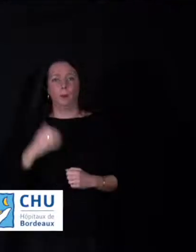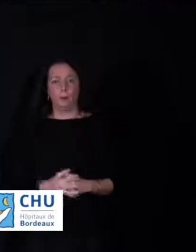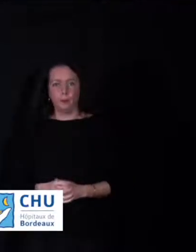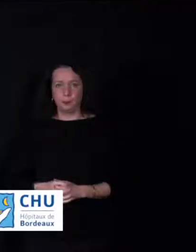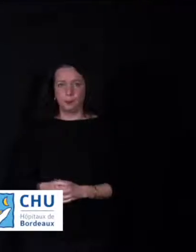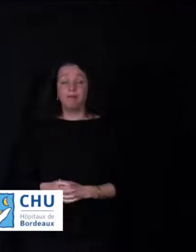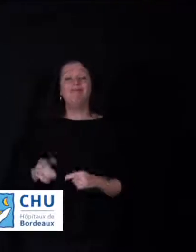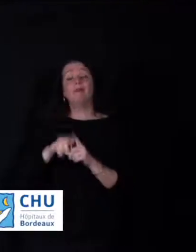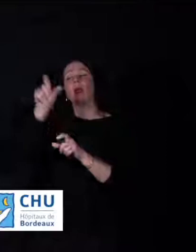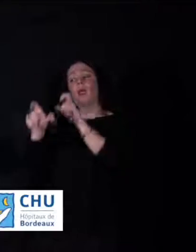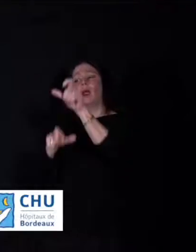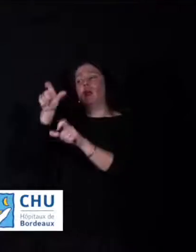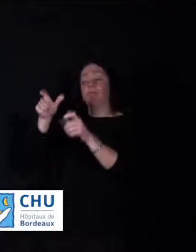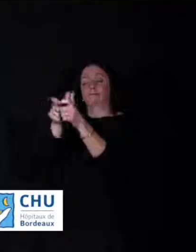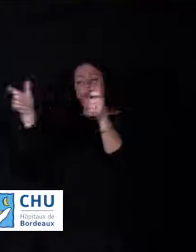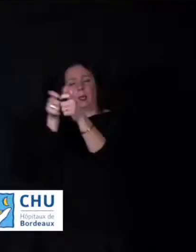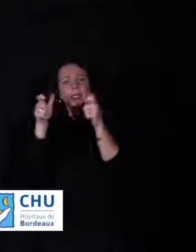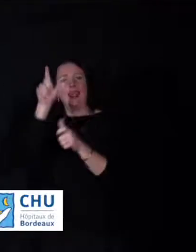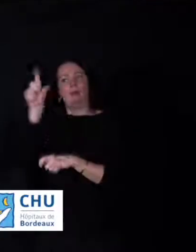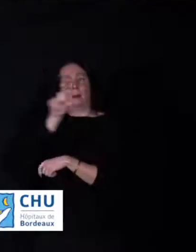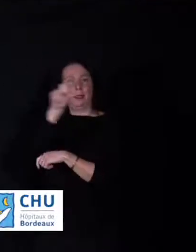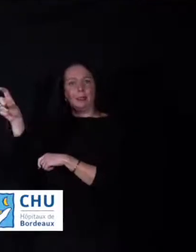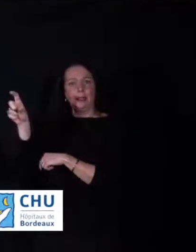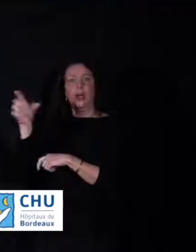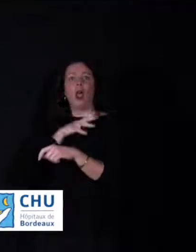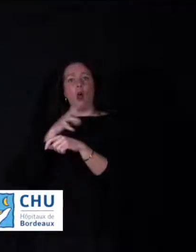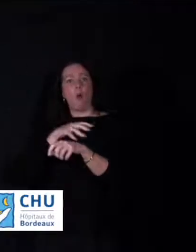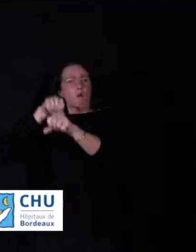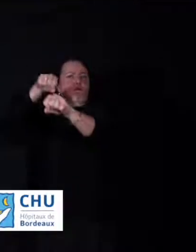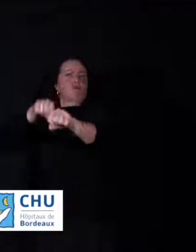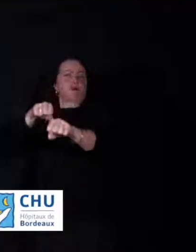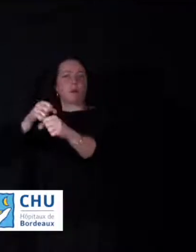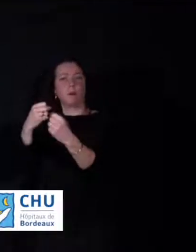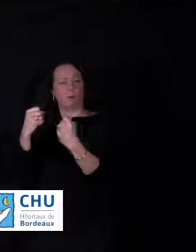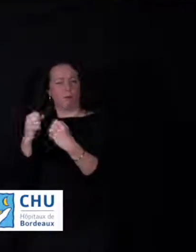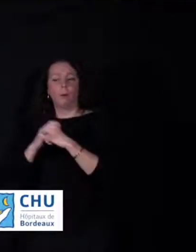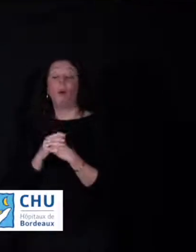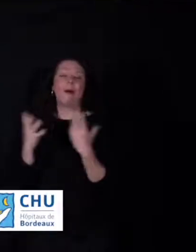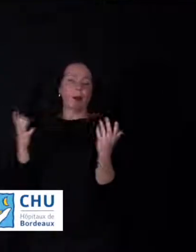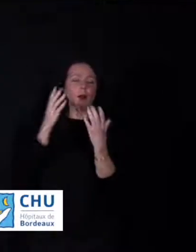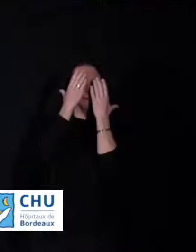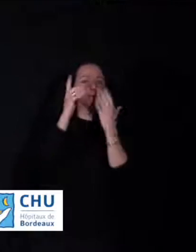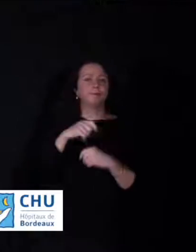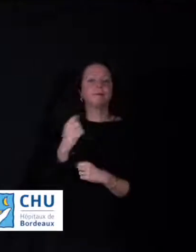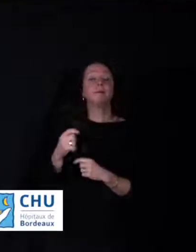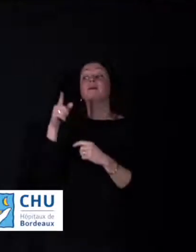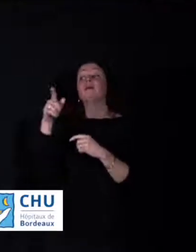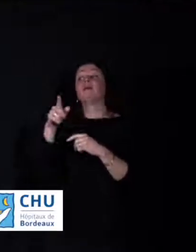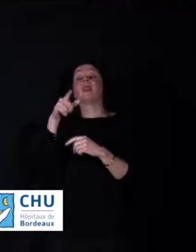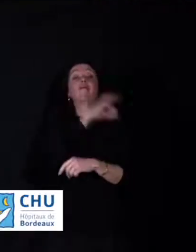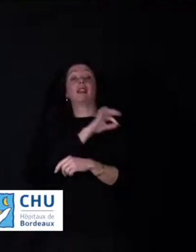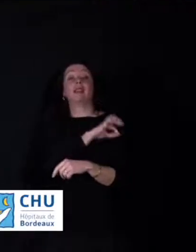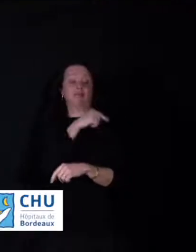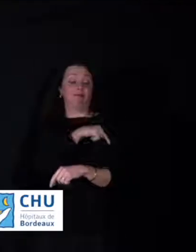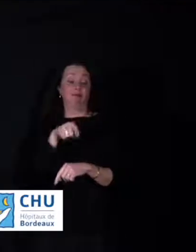Le lobbying pharmaceutique. Alors bien évidemment, il ne faut pas se voiler la face, le vaccin, c'est vendu, donc c'est du